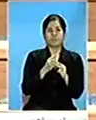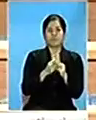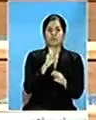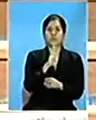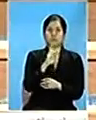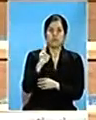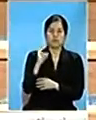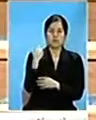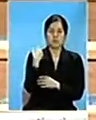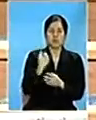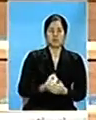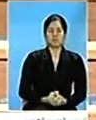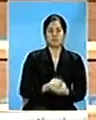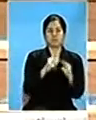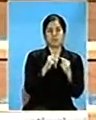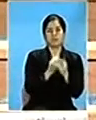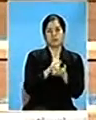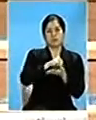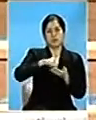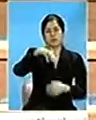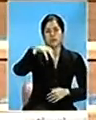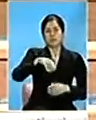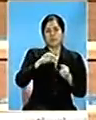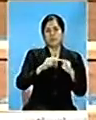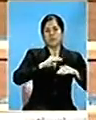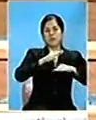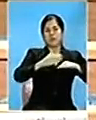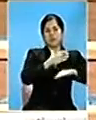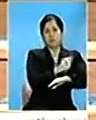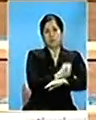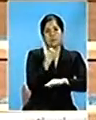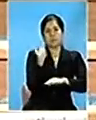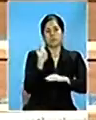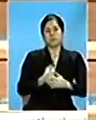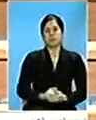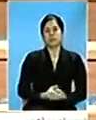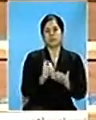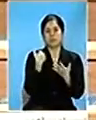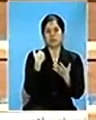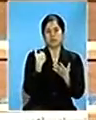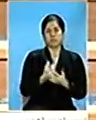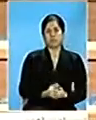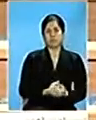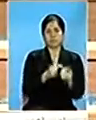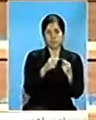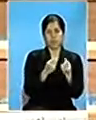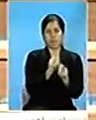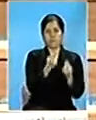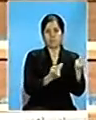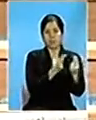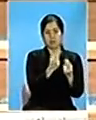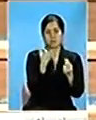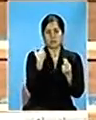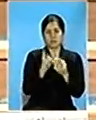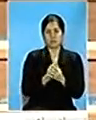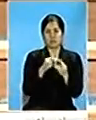คิดสมาชิกสภาพัฒนาการเมืองด้านสิทธิเสรีภาพของประชาชนที่เรือนจำกรุงพน